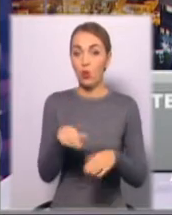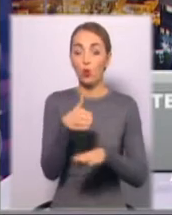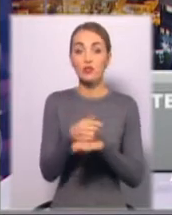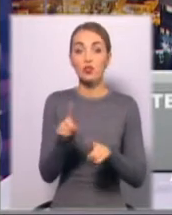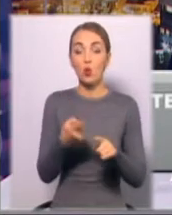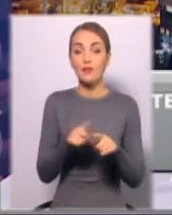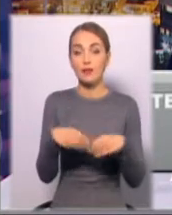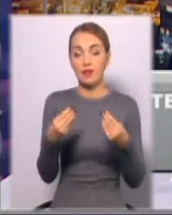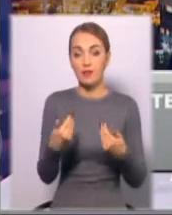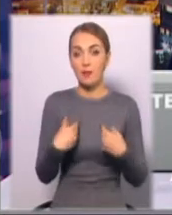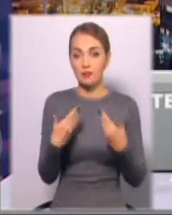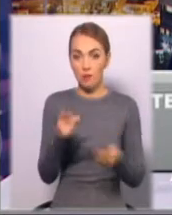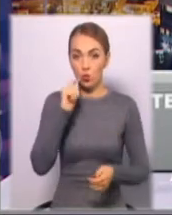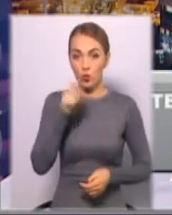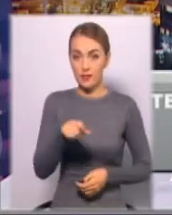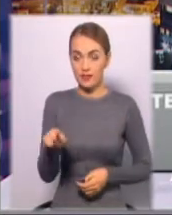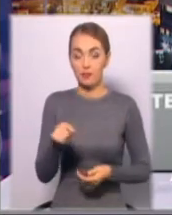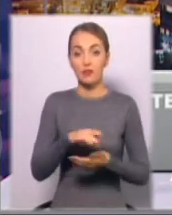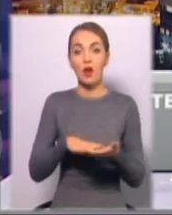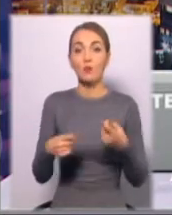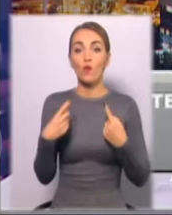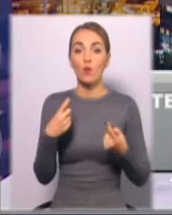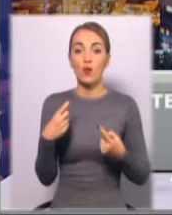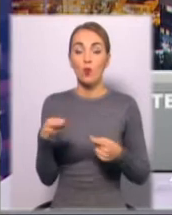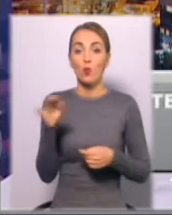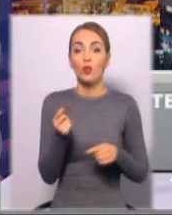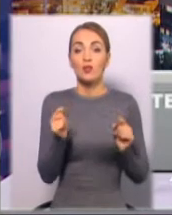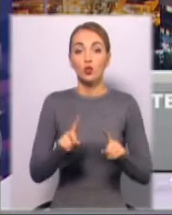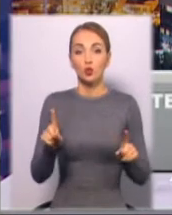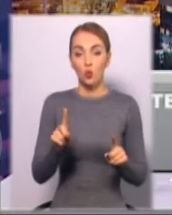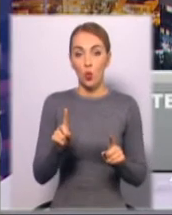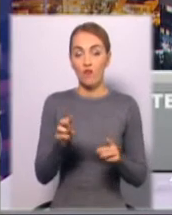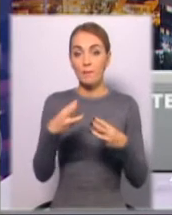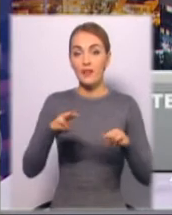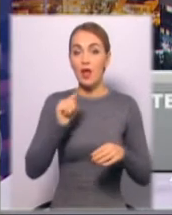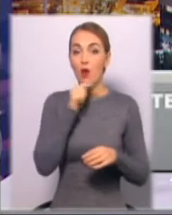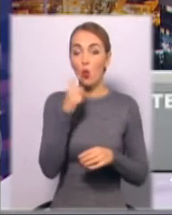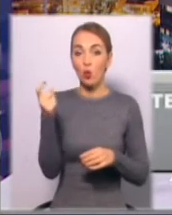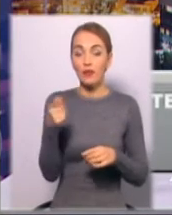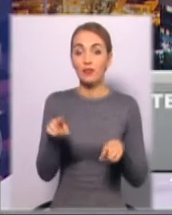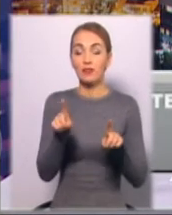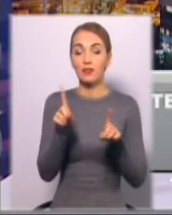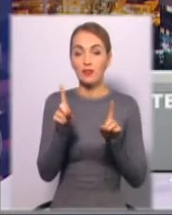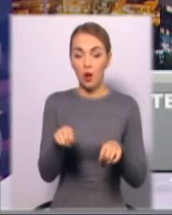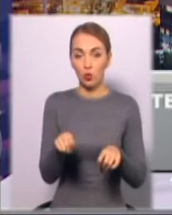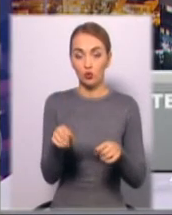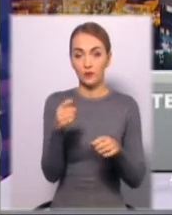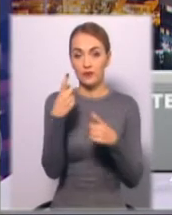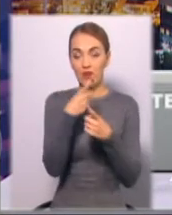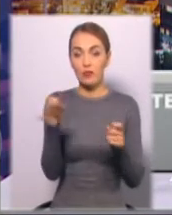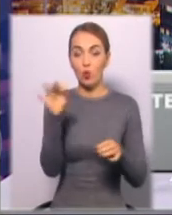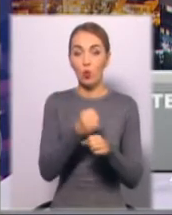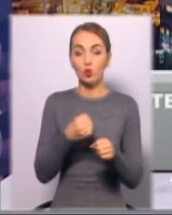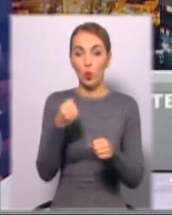це дає нам з вами, українцям. Далі поговоримо про те, що в Мінекономіки також заявили про розробку